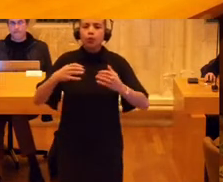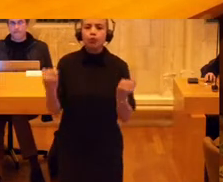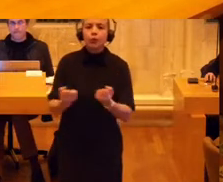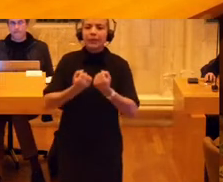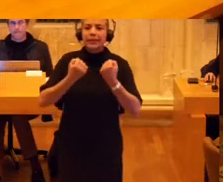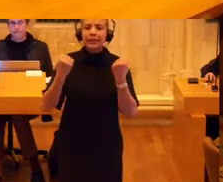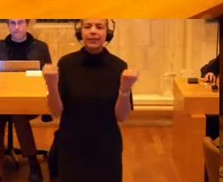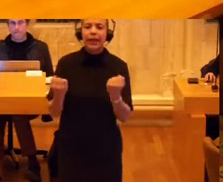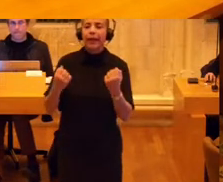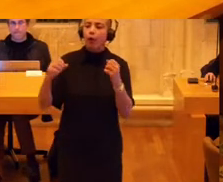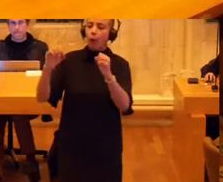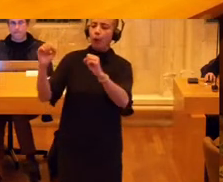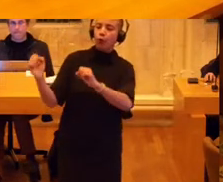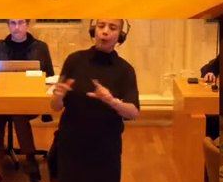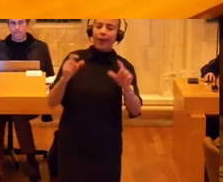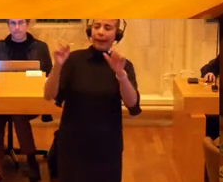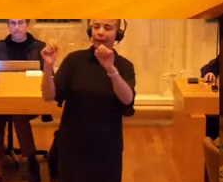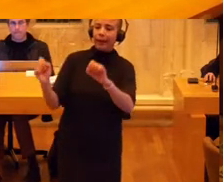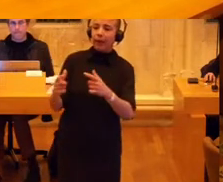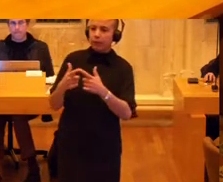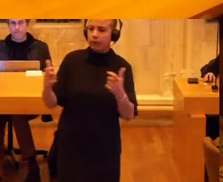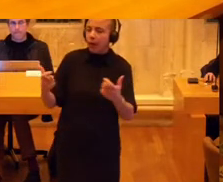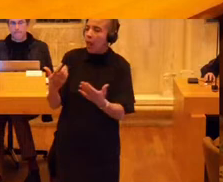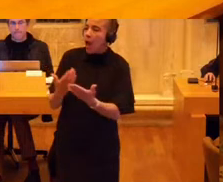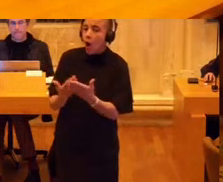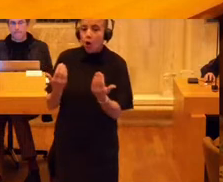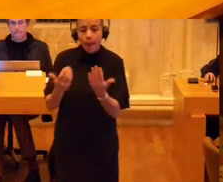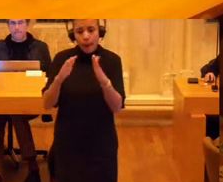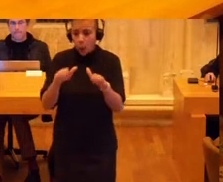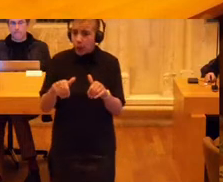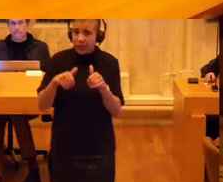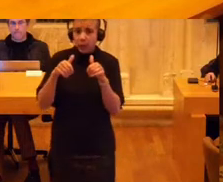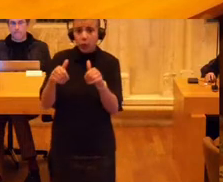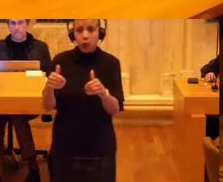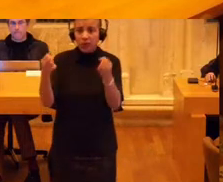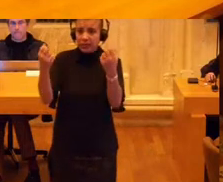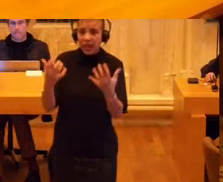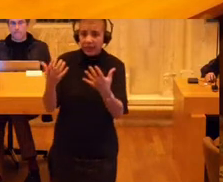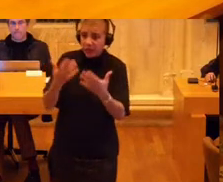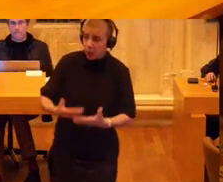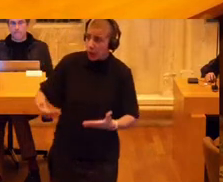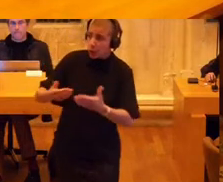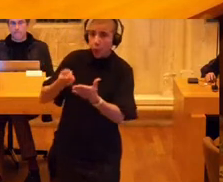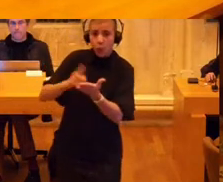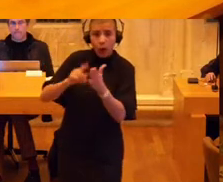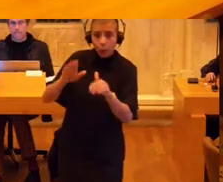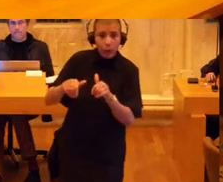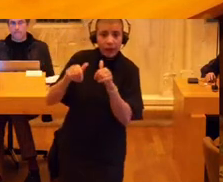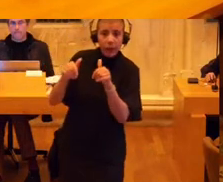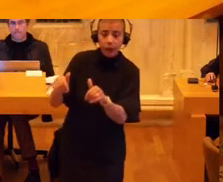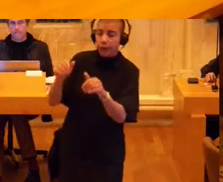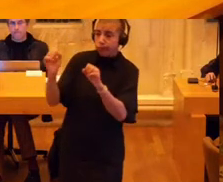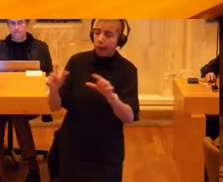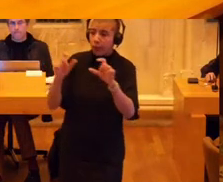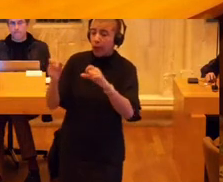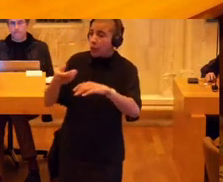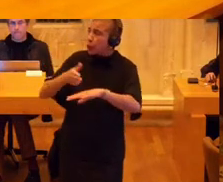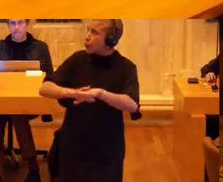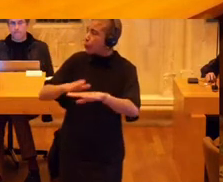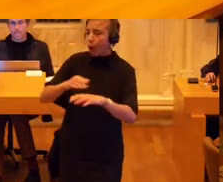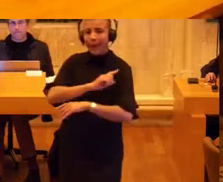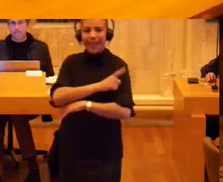qui continue dans un certain cadre à être autorisée, une publicité numérique qui est fortement consommatrice d'énergie. Selon les lois